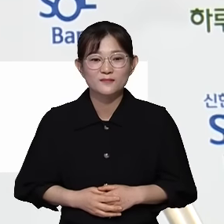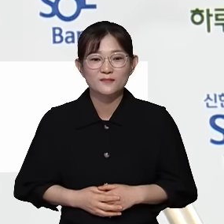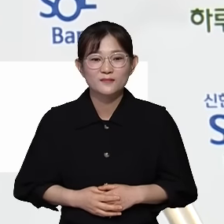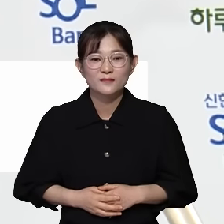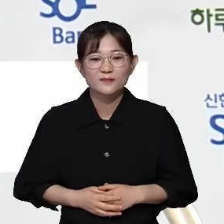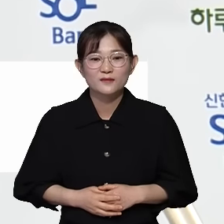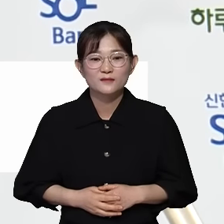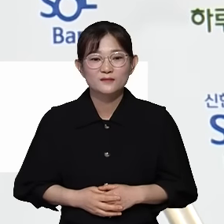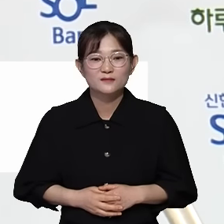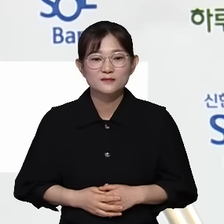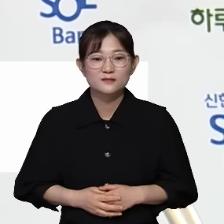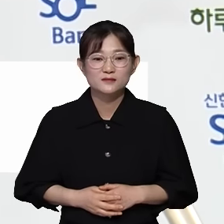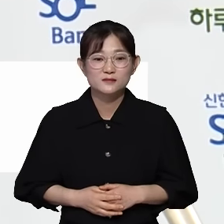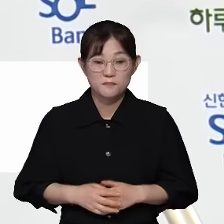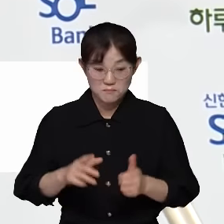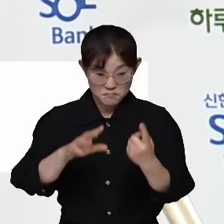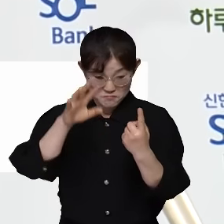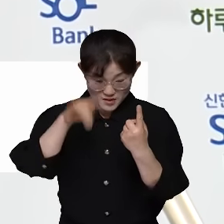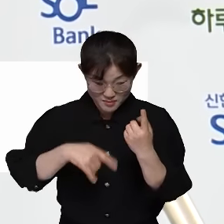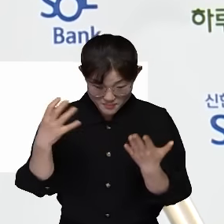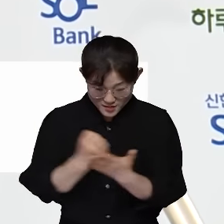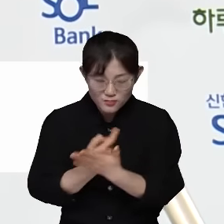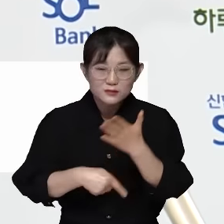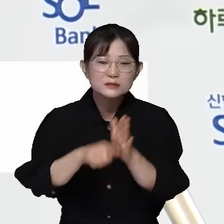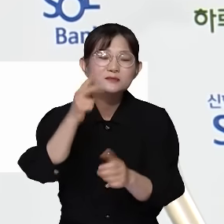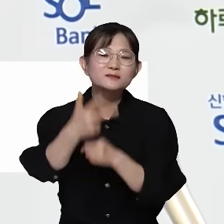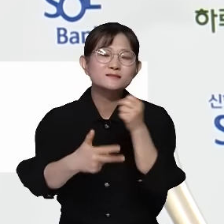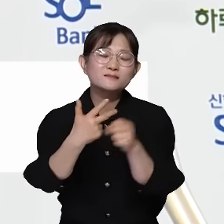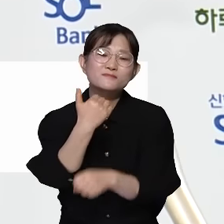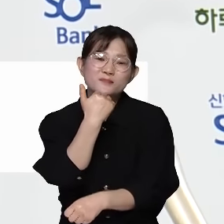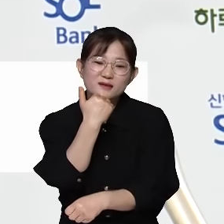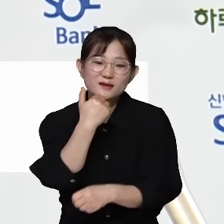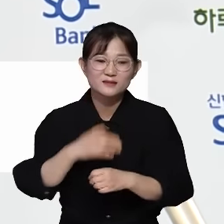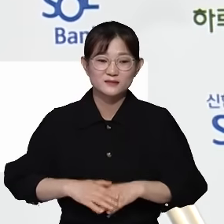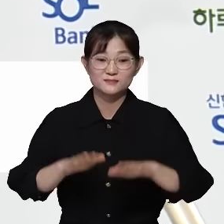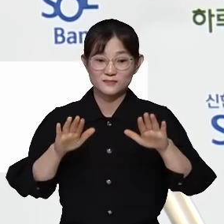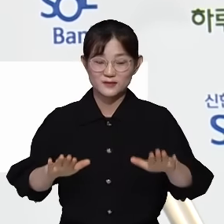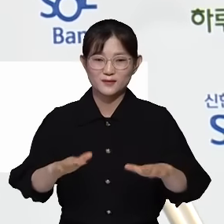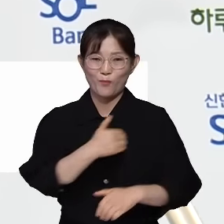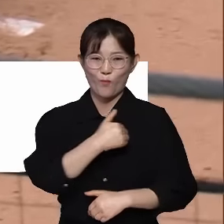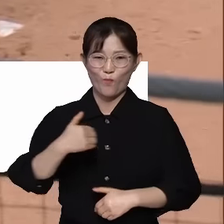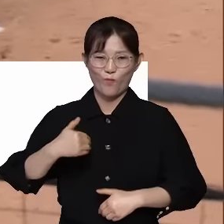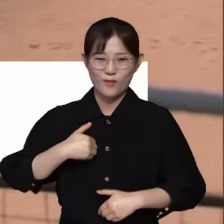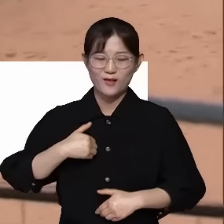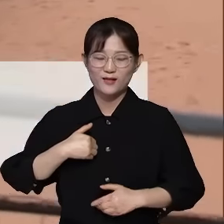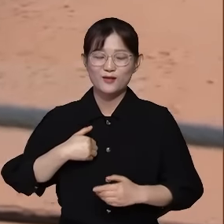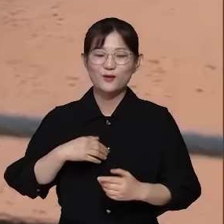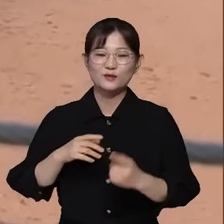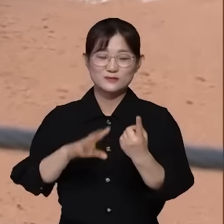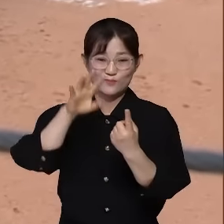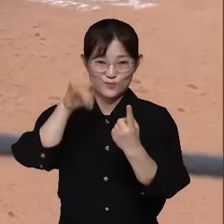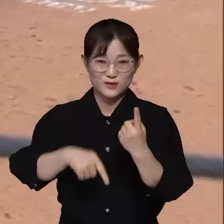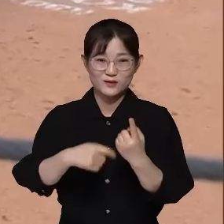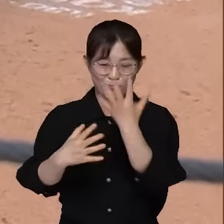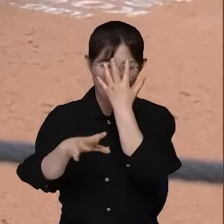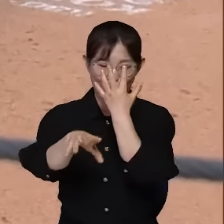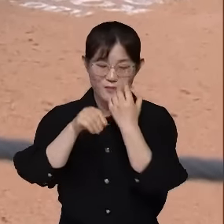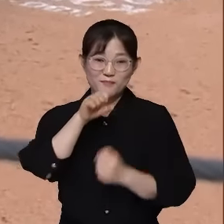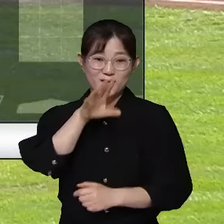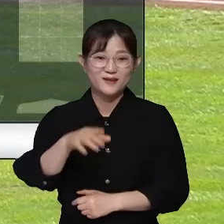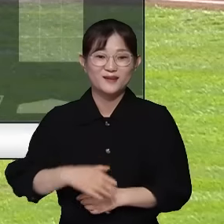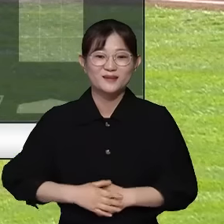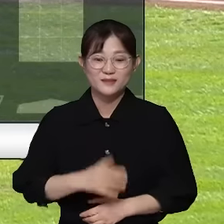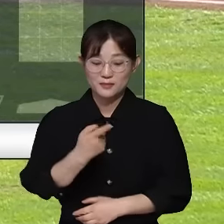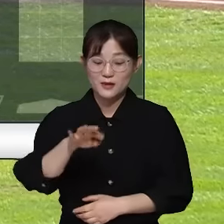울기까지 너무 오래 걸렸습니다. 한 7년 걸린 것 같아요. 이제 떳떳하게 어디 가서 우승 보수라고 말하겠습니다. 제임스 네일은